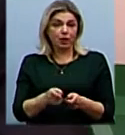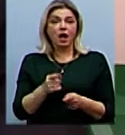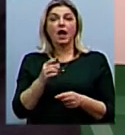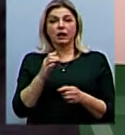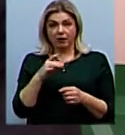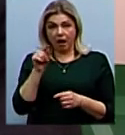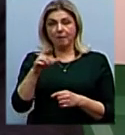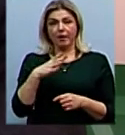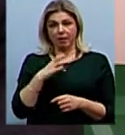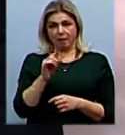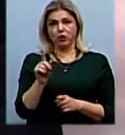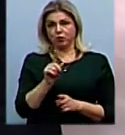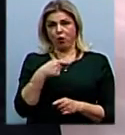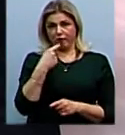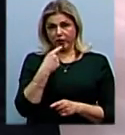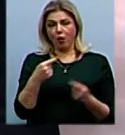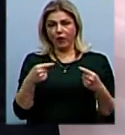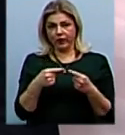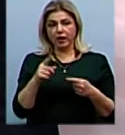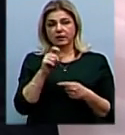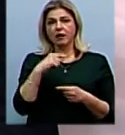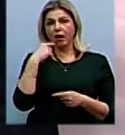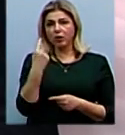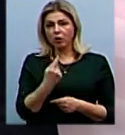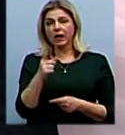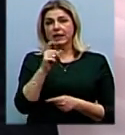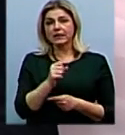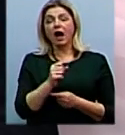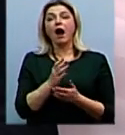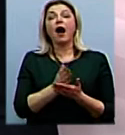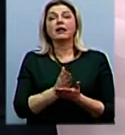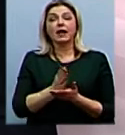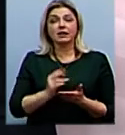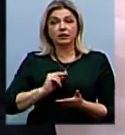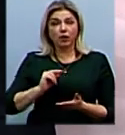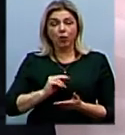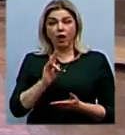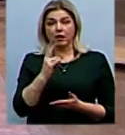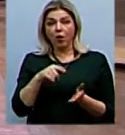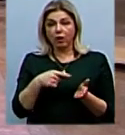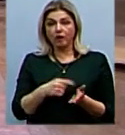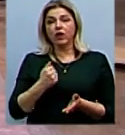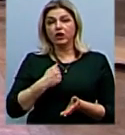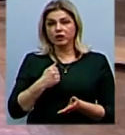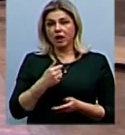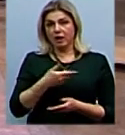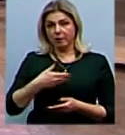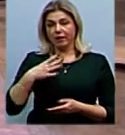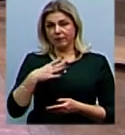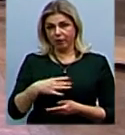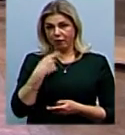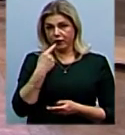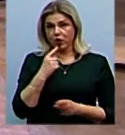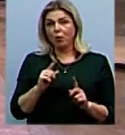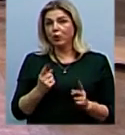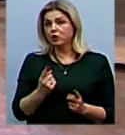б що говорити, да, конкретно, за рік, там, за каденцію і так далі. Миколаєві, на жаль, нам доводиться говорити про те, чому